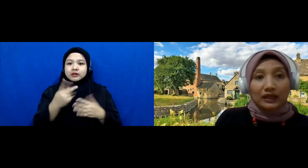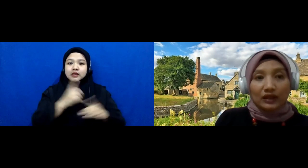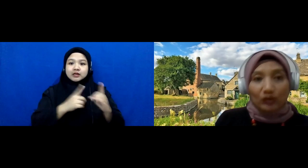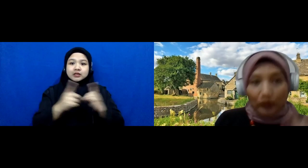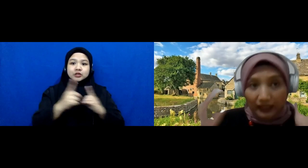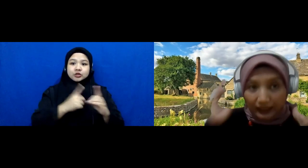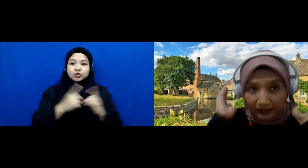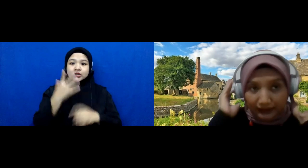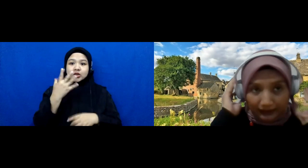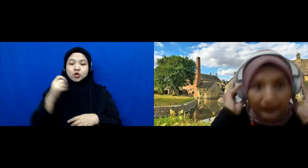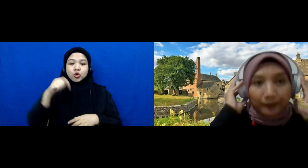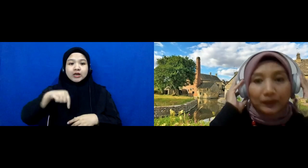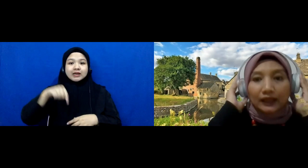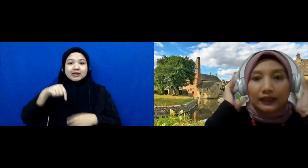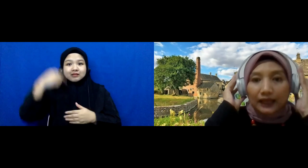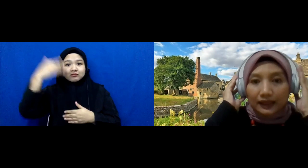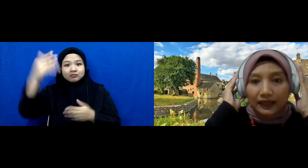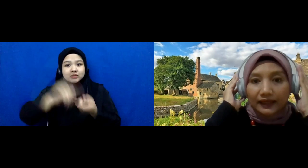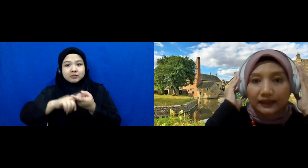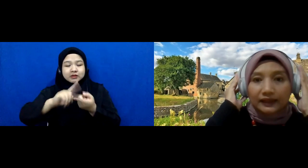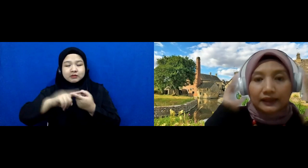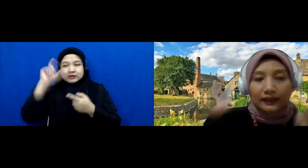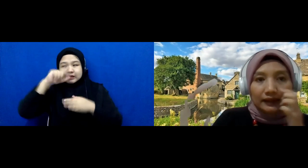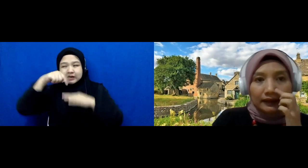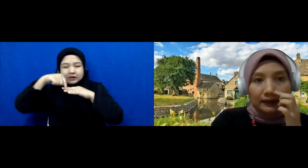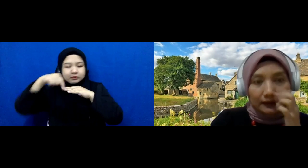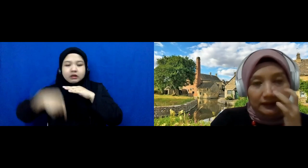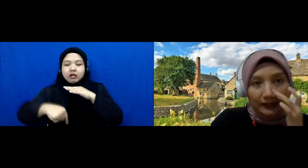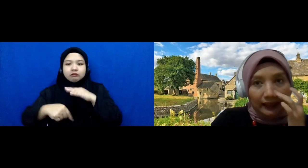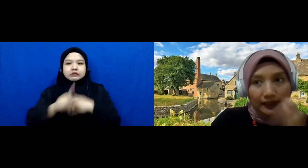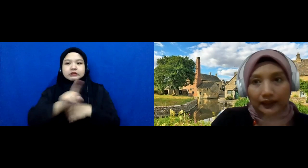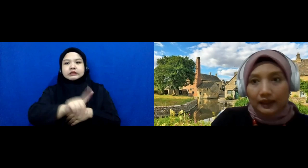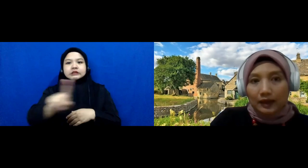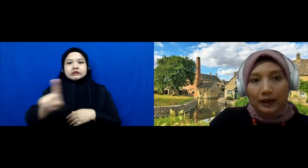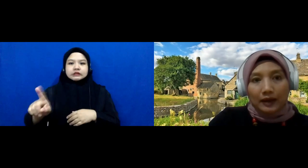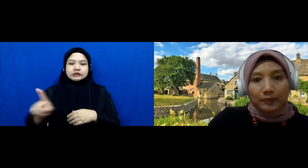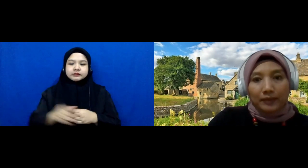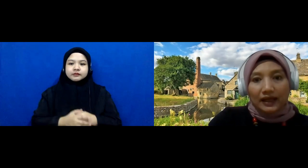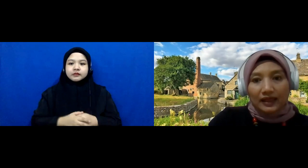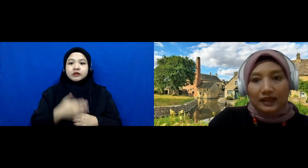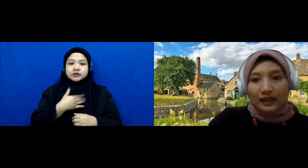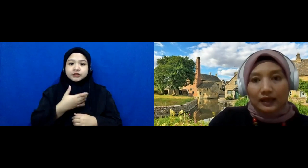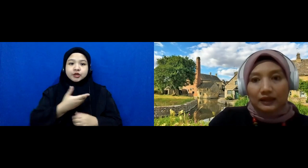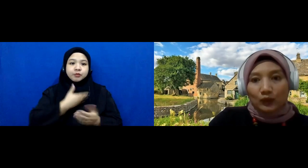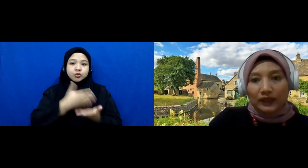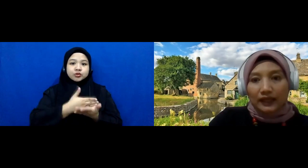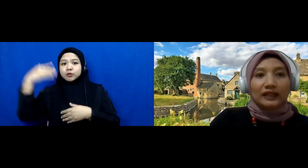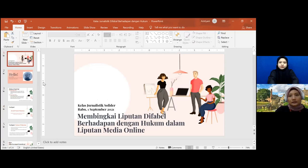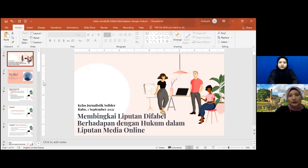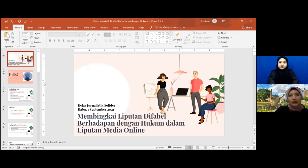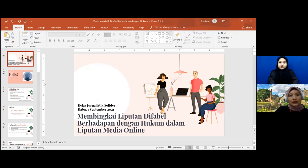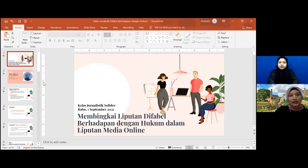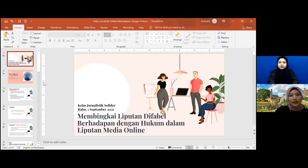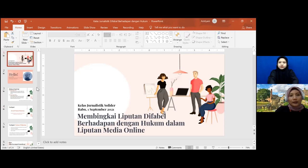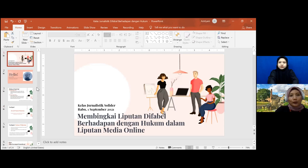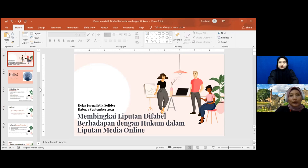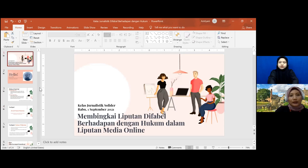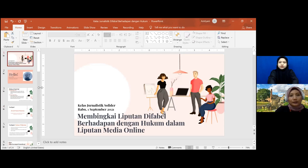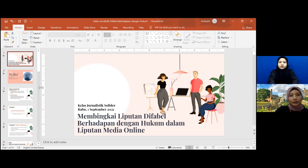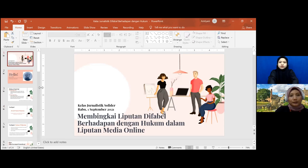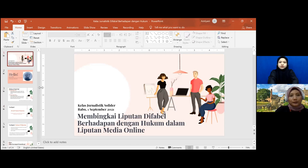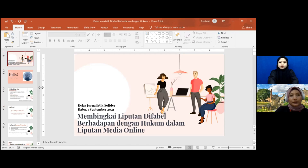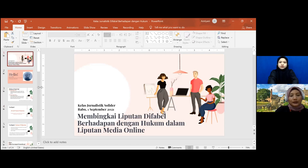pada sore hari ini Nah saya izin share Mas Ajiwan ya ini saya